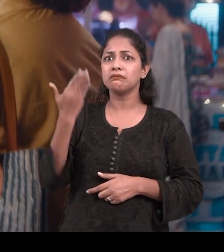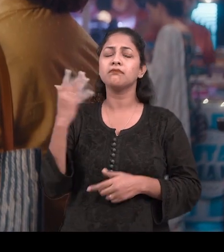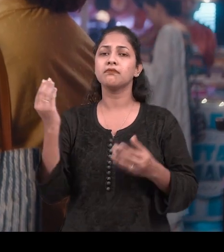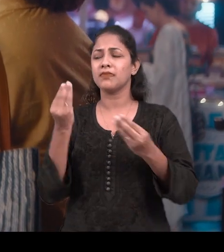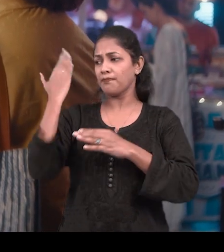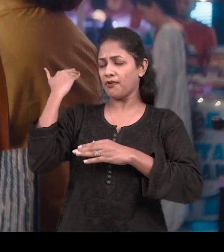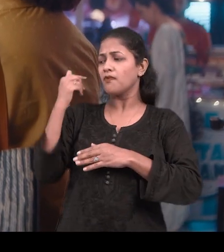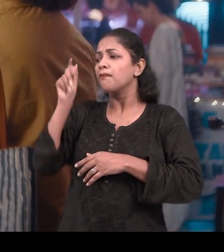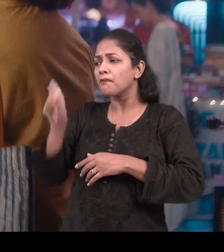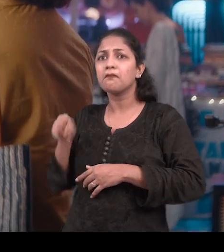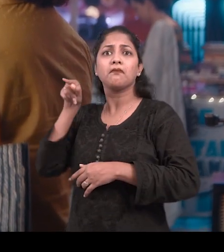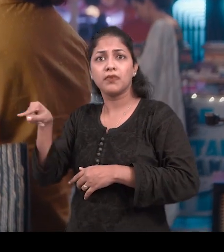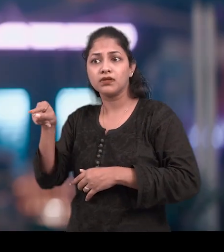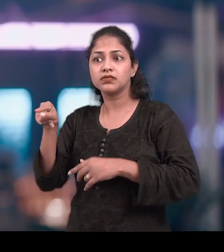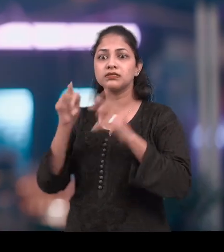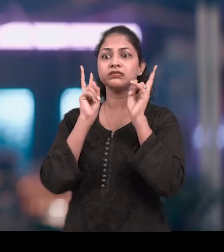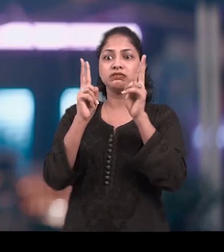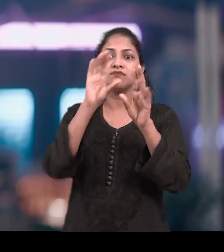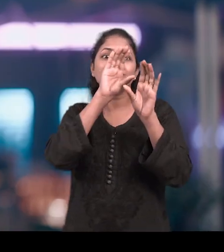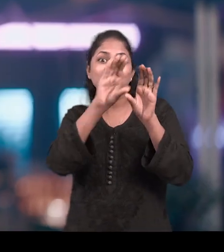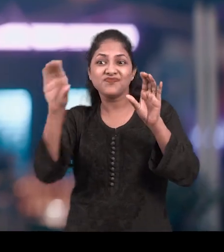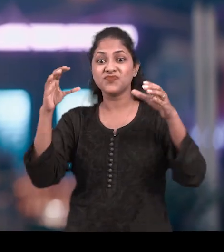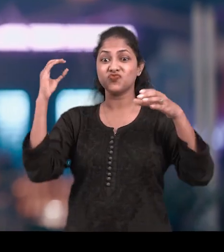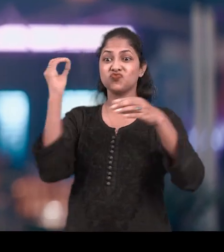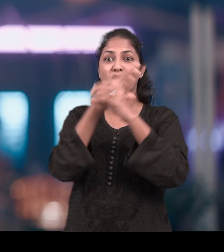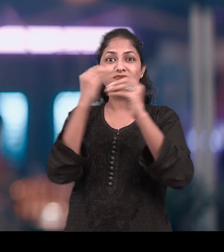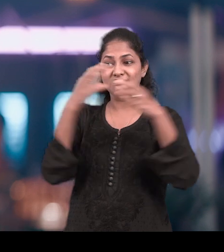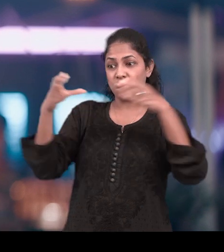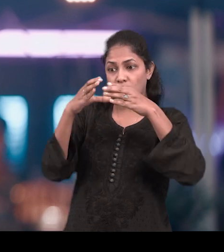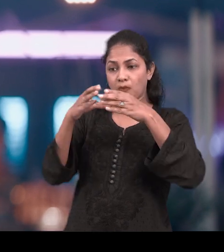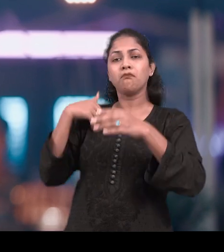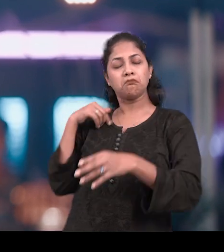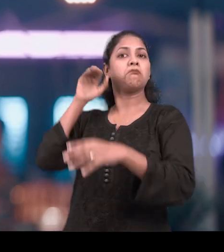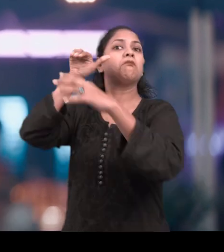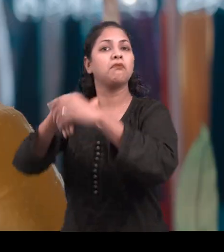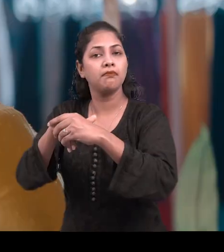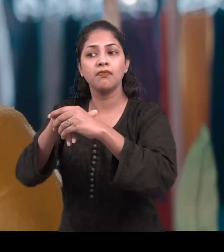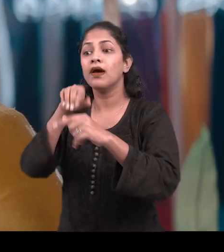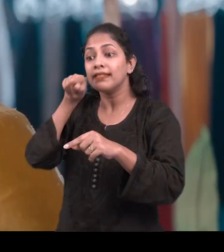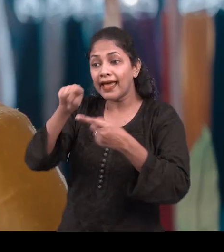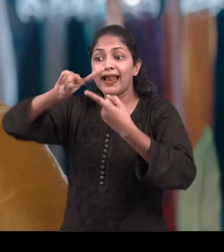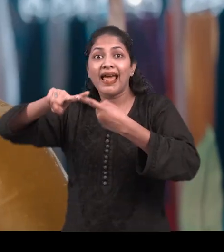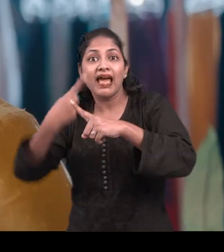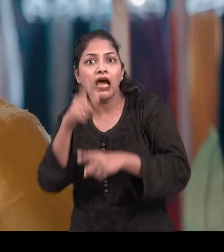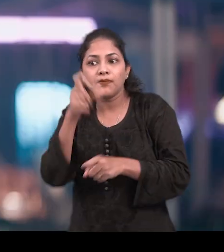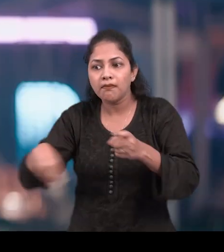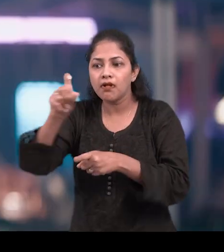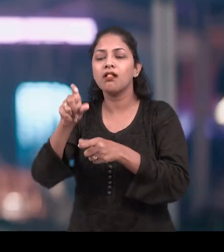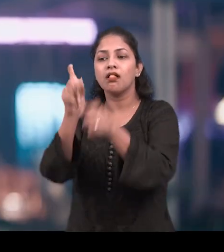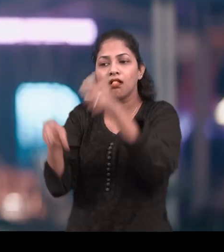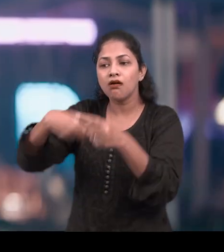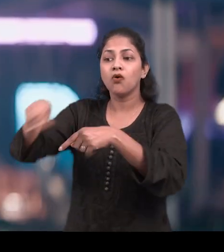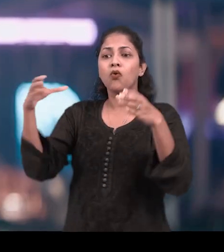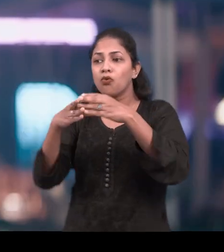1 મહિના પહેલા અચાનક જ કોઈએ મને રોકાણકારોના એક સોશિયલ મીડિયા મેસેજિંગ ગ્રુપમાં એડ કરી દીધી. ત્યાં એક્સપર્ટ્સ